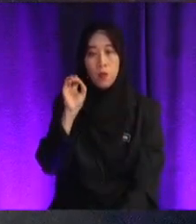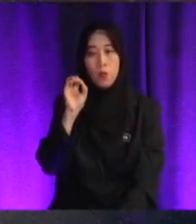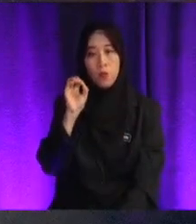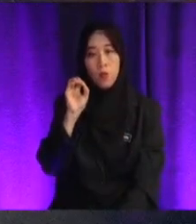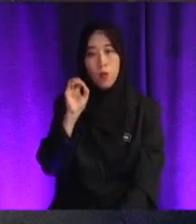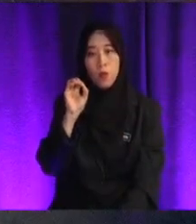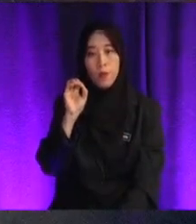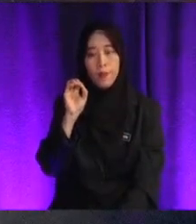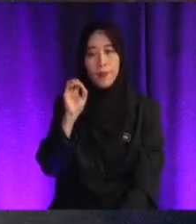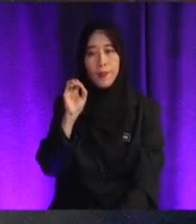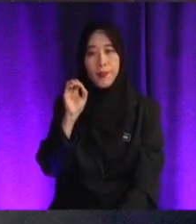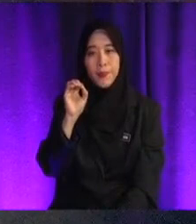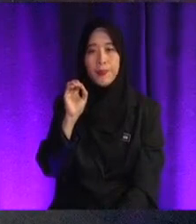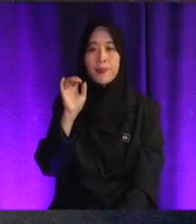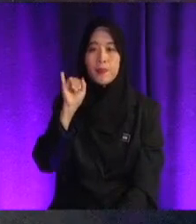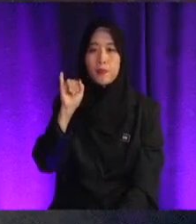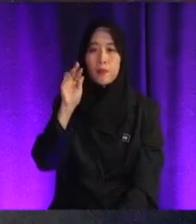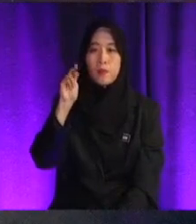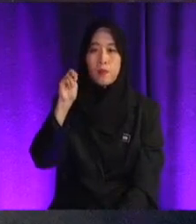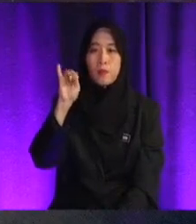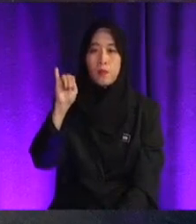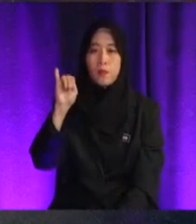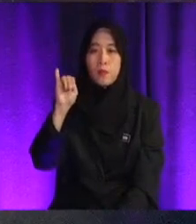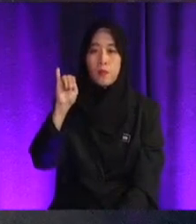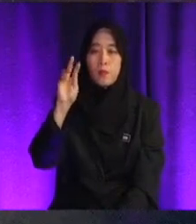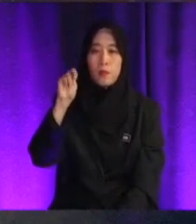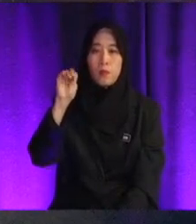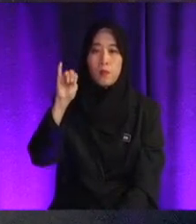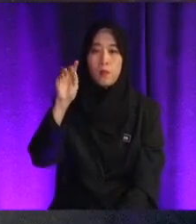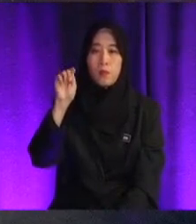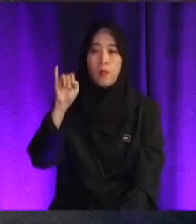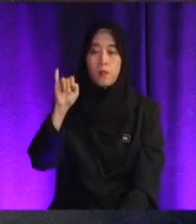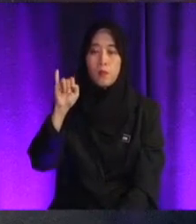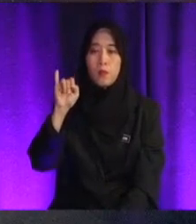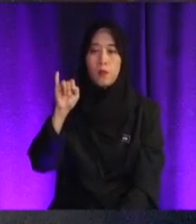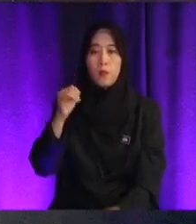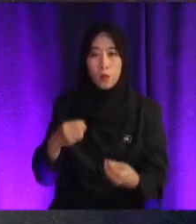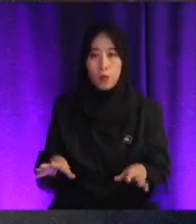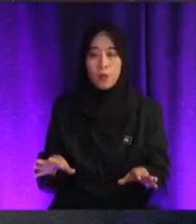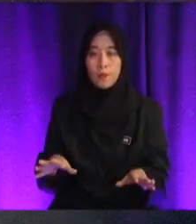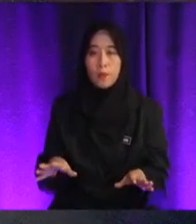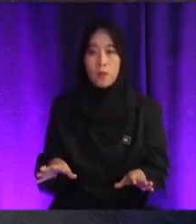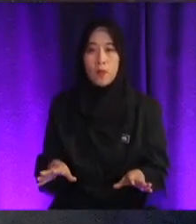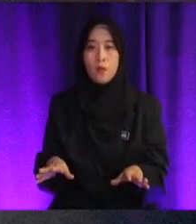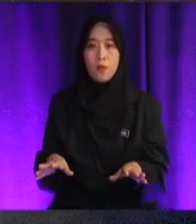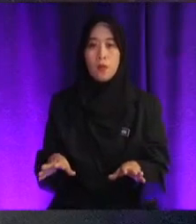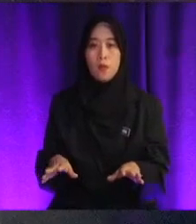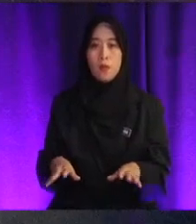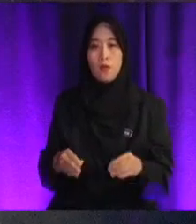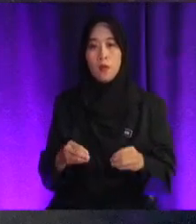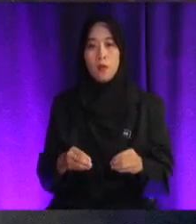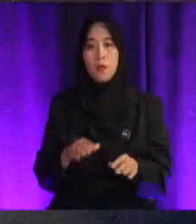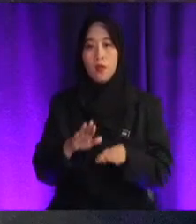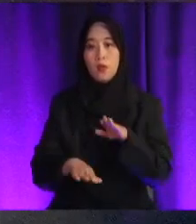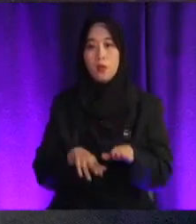kosong infinity. Maksud saya infinity kan? Betul. Okey, dah lepas tu. Dah infinity ke? Dah cikgu. Okey, kalau dah, kemudian langkah yang